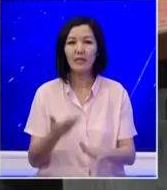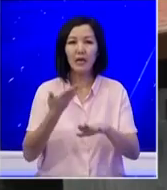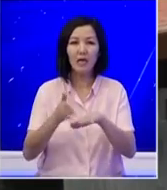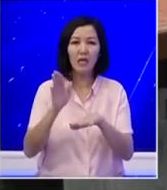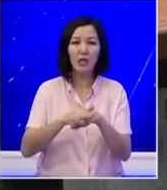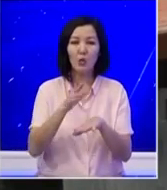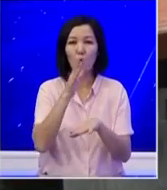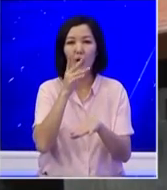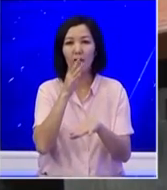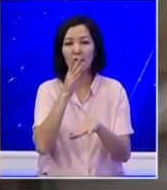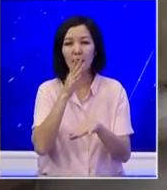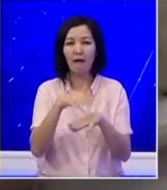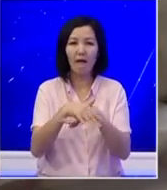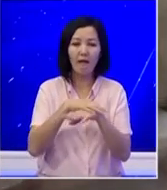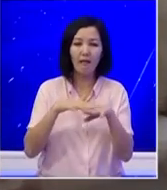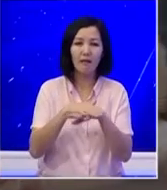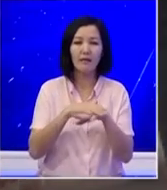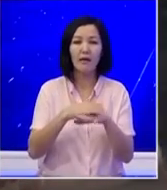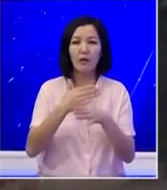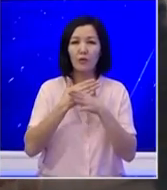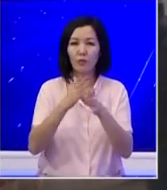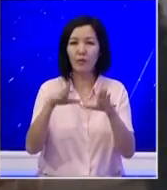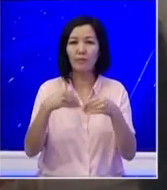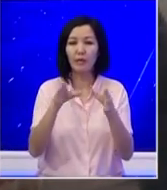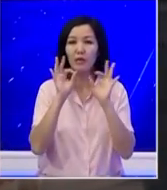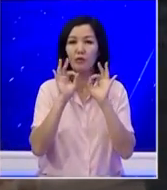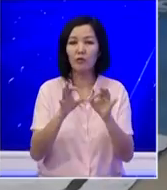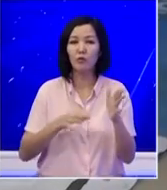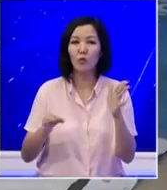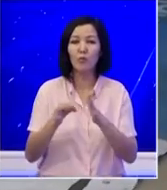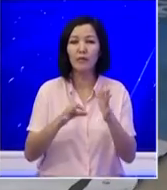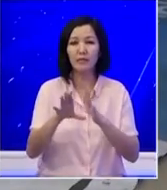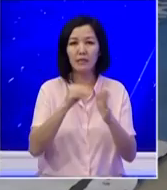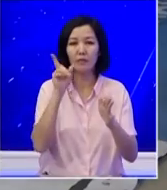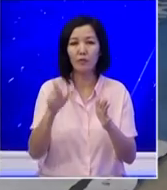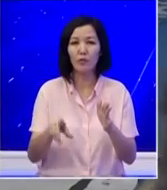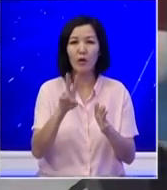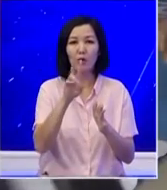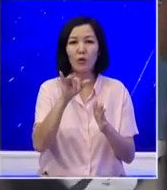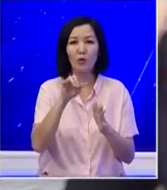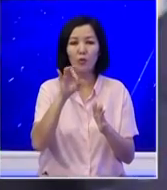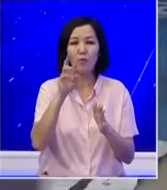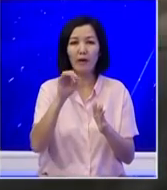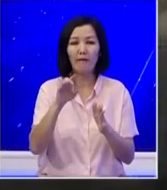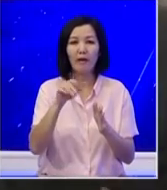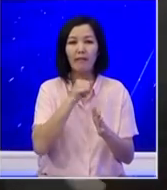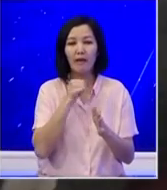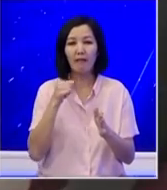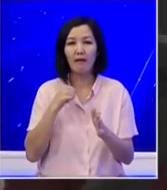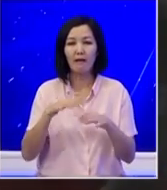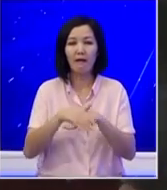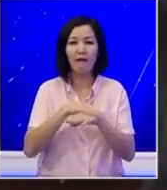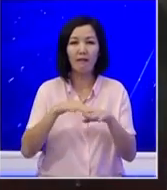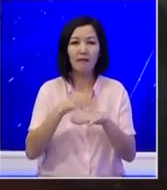ел ерге қарағанда, ер жерге қарамады деген осы. Облыстық мәслихаттың депутаты Данияр Нұрбаев Талғар жұртына Атымтай